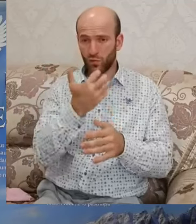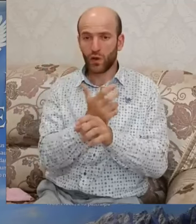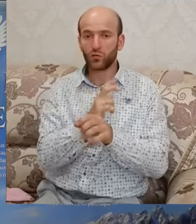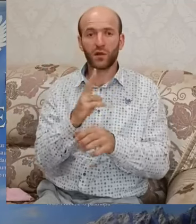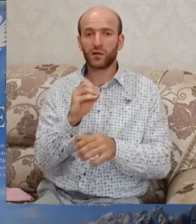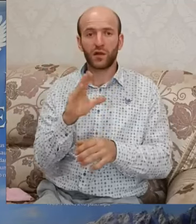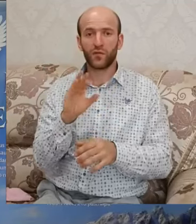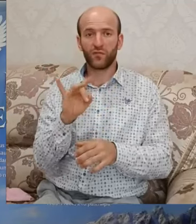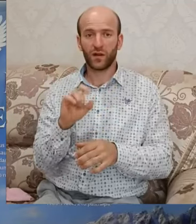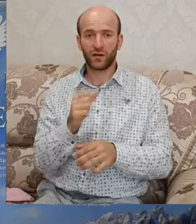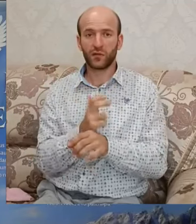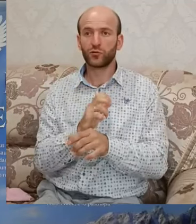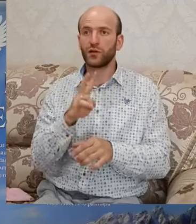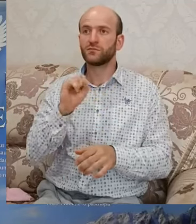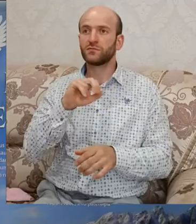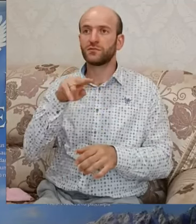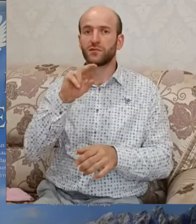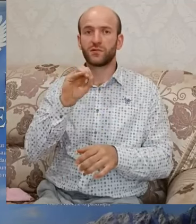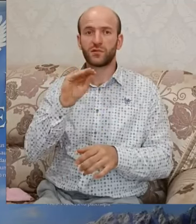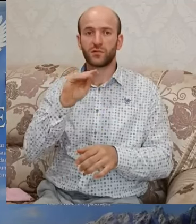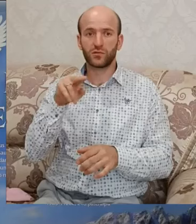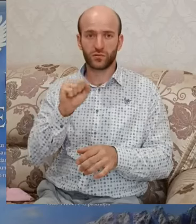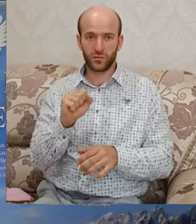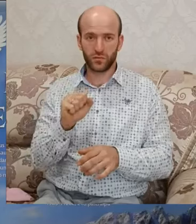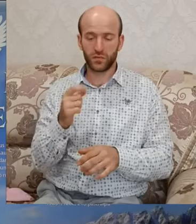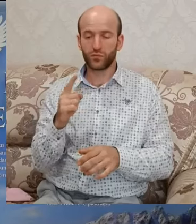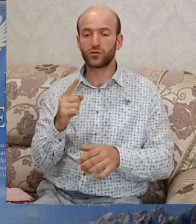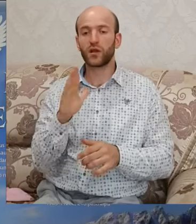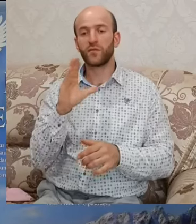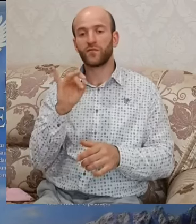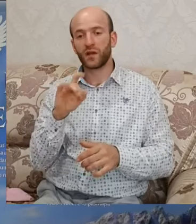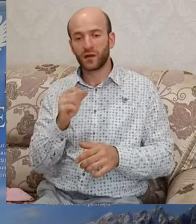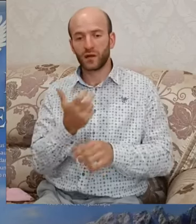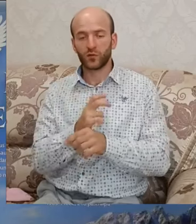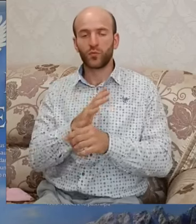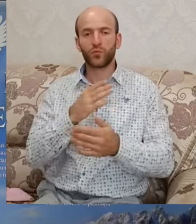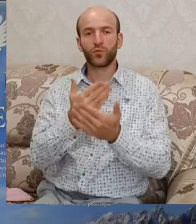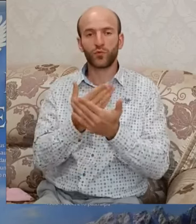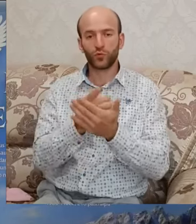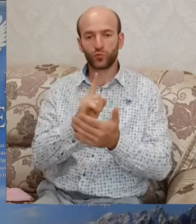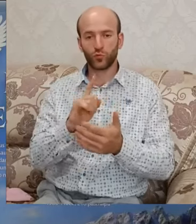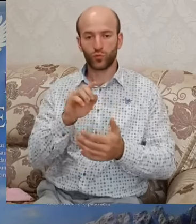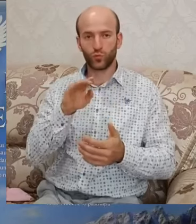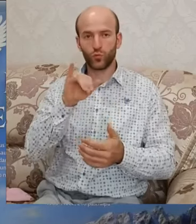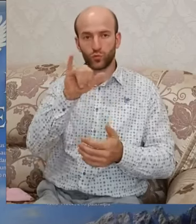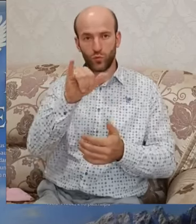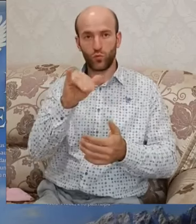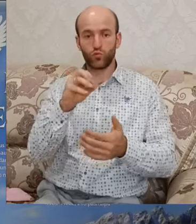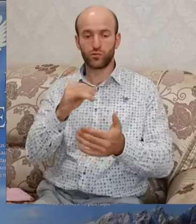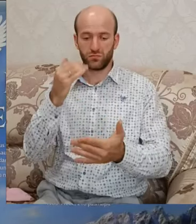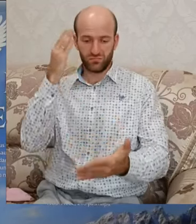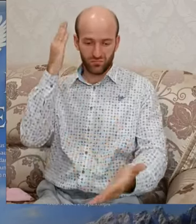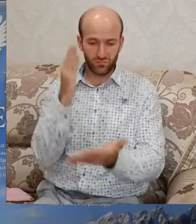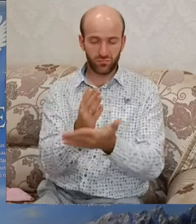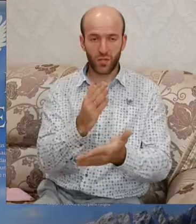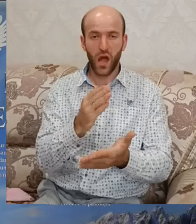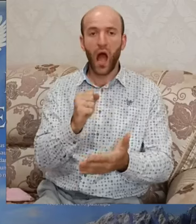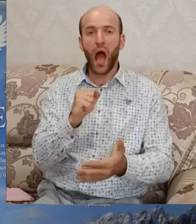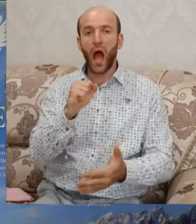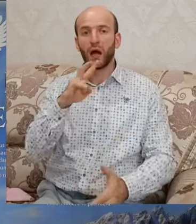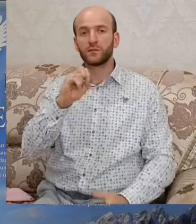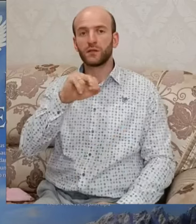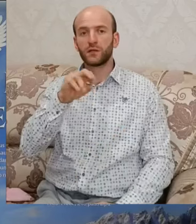dabar, kas jau mūsų. Потому что вера показывает, что есть сейчас, что уже наше. Amen. Аминь. Шлове Дievui. Слава